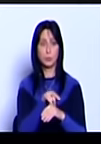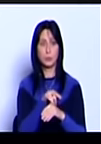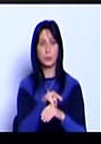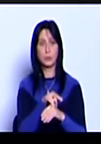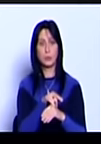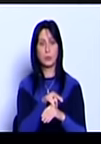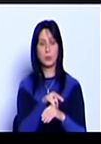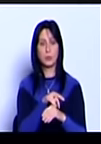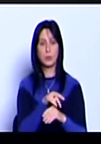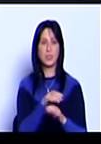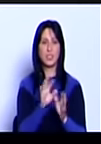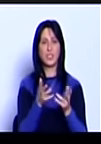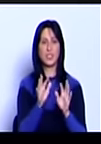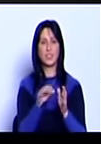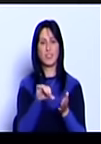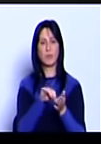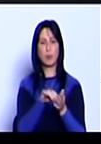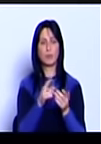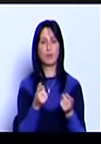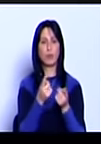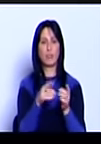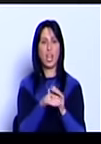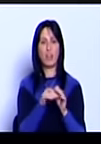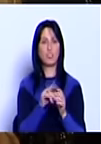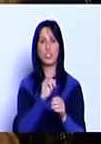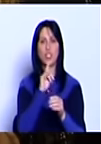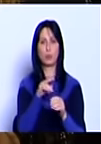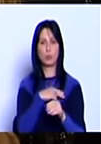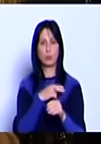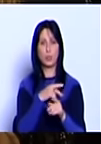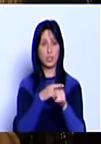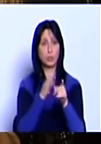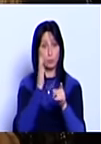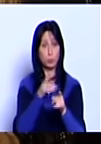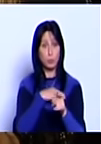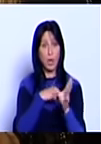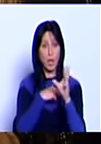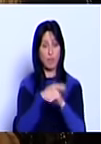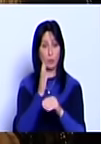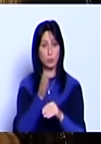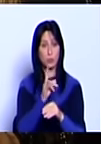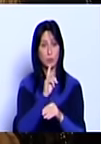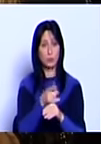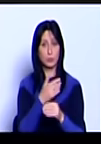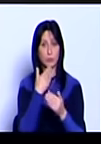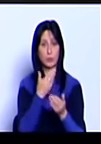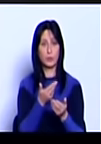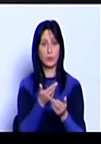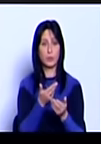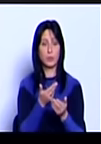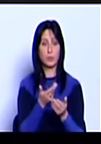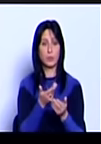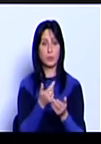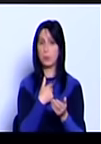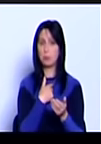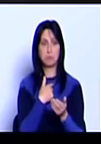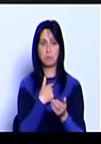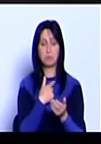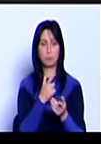არა, ისევ უბრალოდ აი მონაწილეობთ არჩევნებში, მაგრამ არ ვაპირებ. თქვენ პირადად თუ აპირებთ პარლამენტში შესვლას თუ ისევ შესვლას. მოხდა მას ვერანაირად ვერ